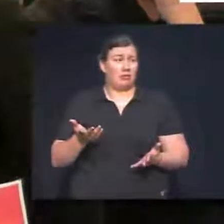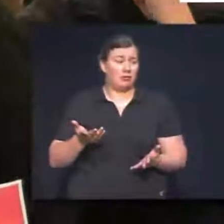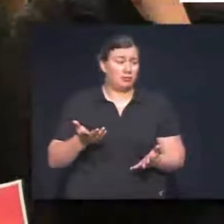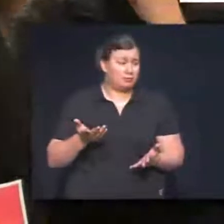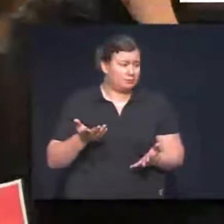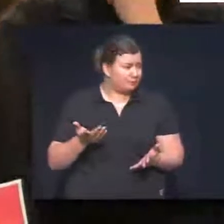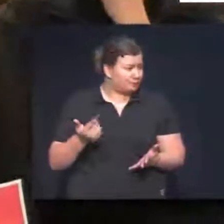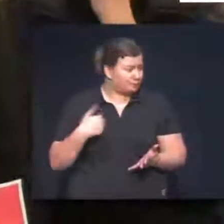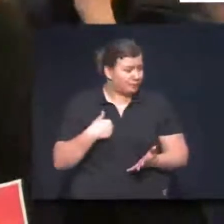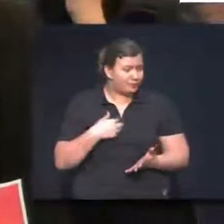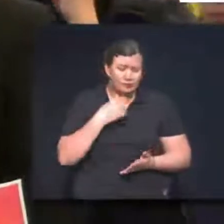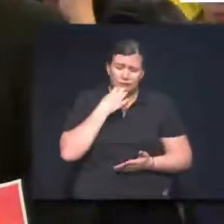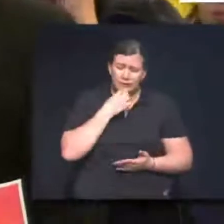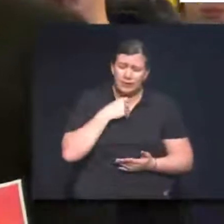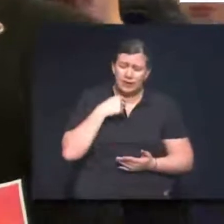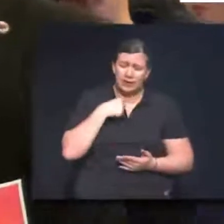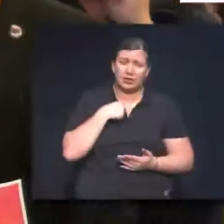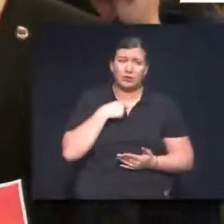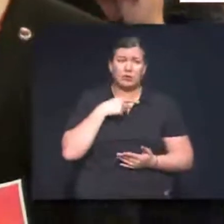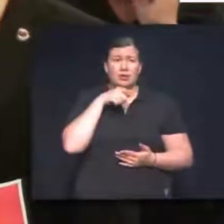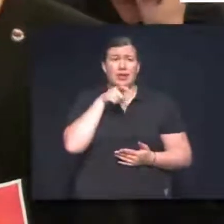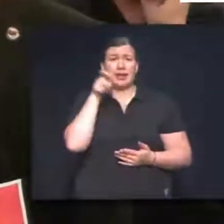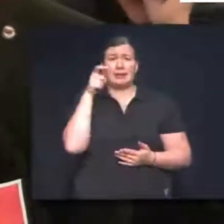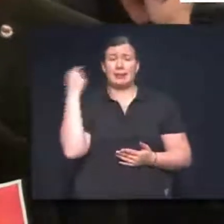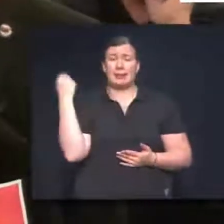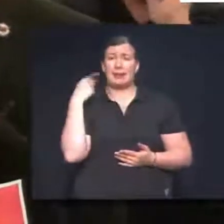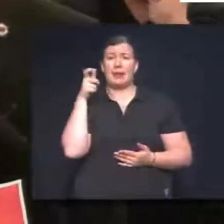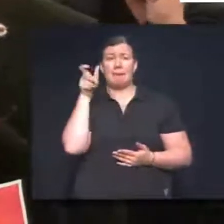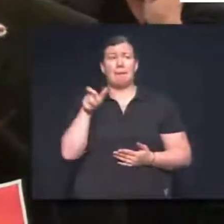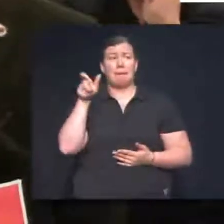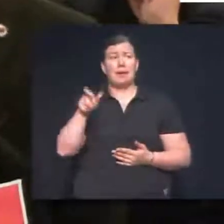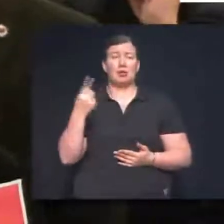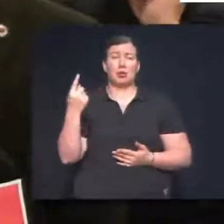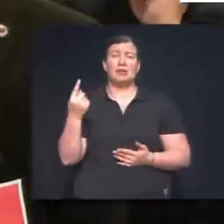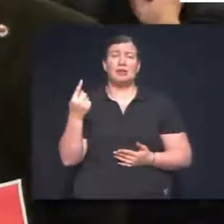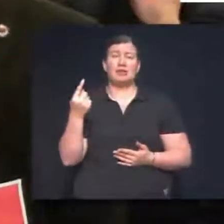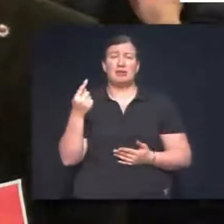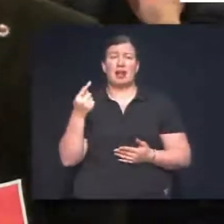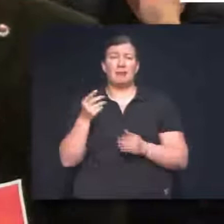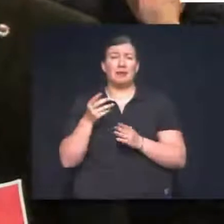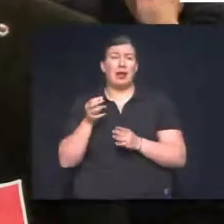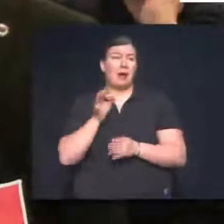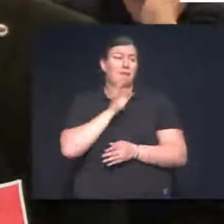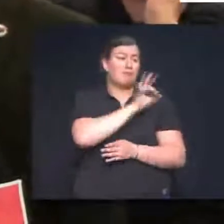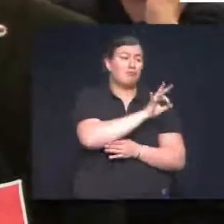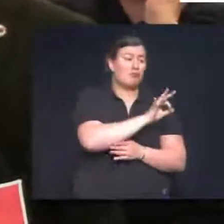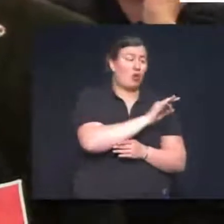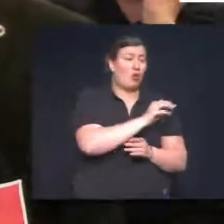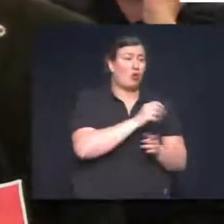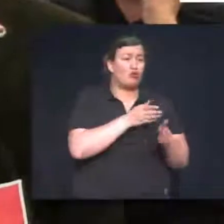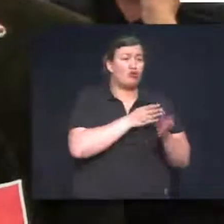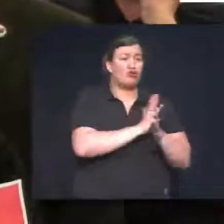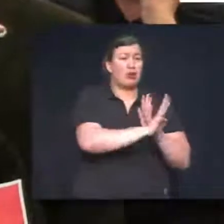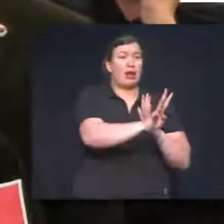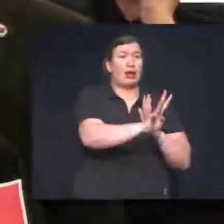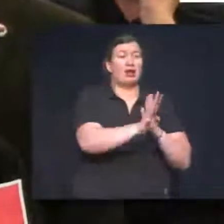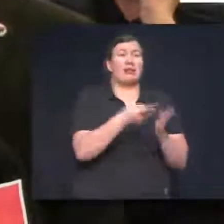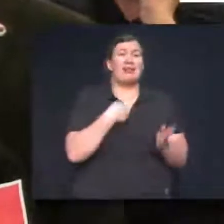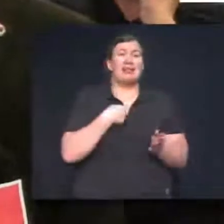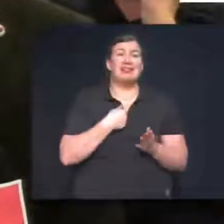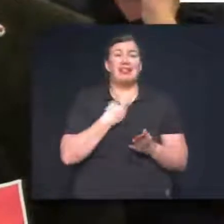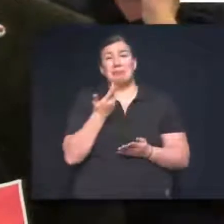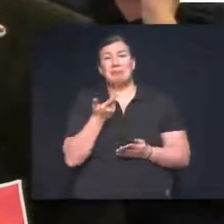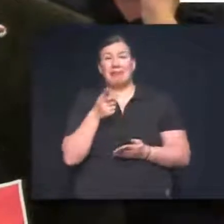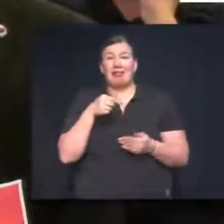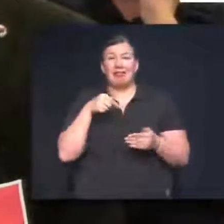ich kann jedem der eine pro Schlange stand und steht nur anbieten ich habe noch einen Keller übrig der hat leider ein bisschen mehr als euch zustehen würde nämlich ungefähr zehn